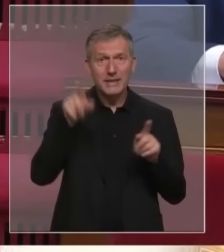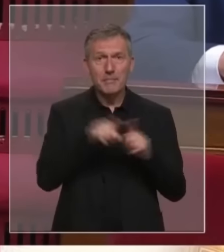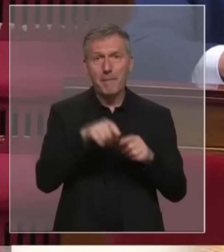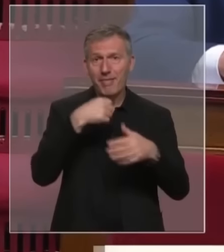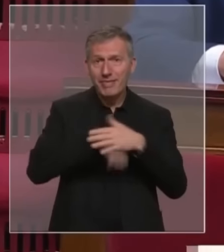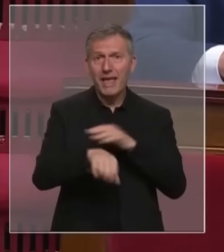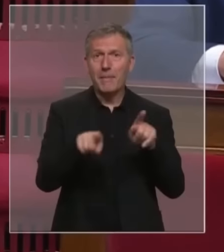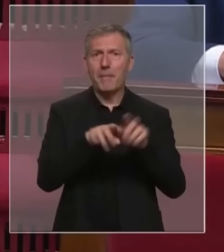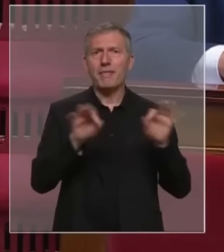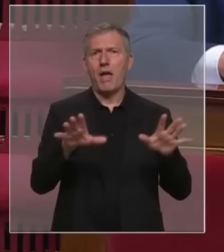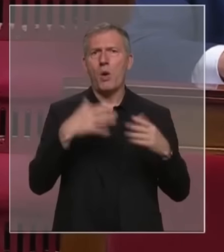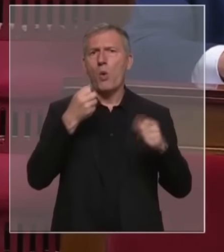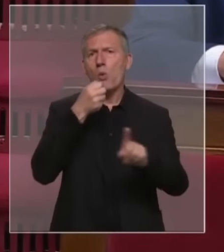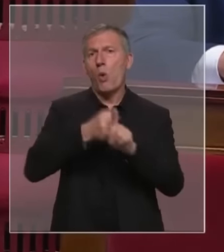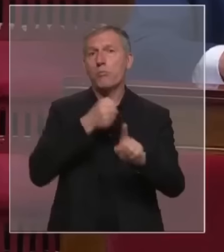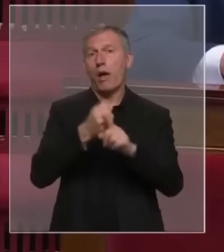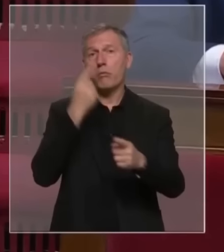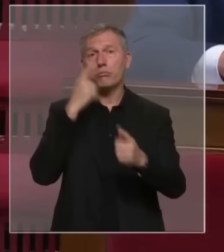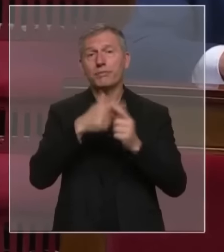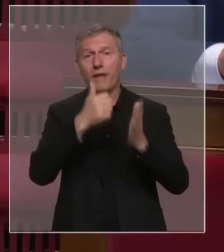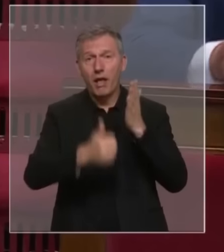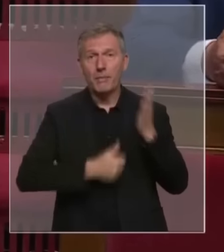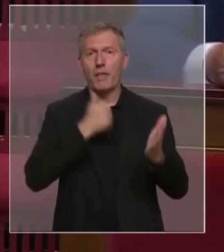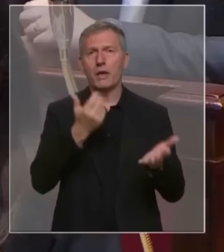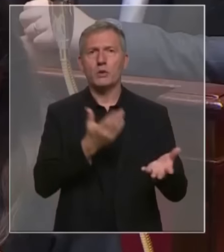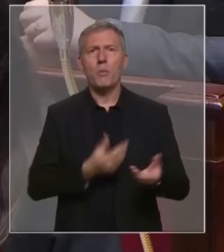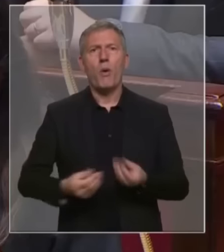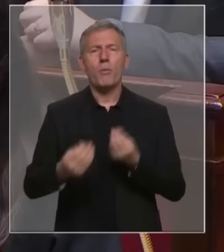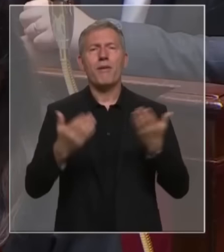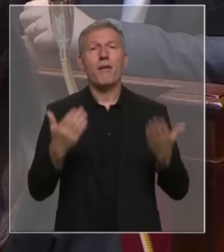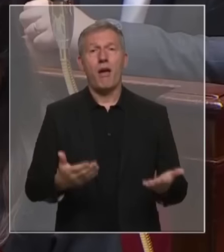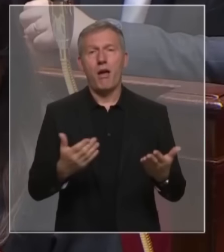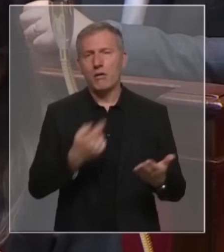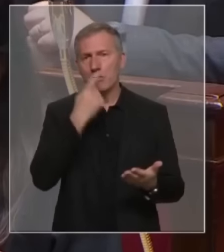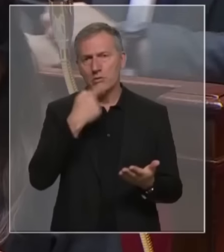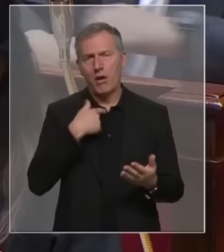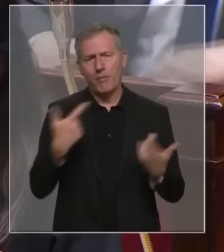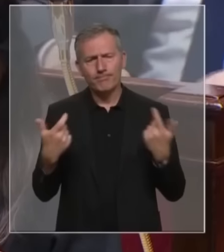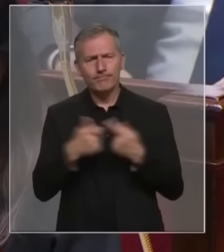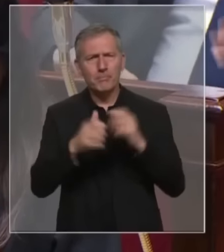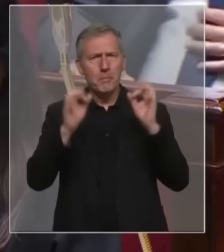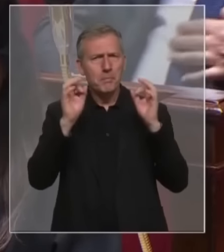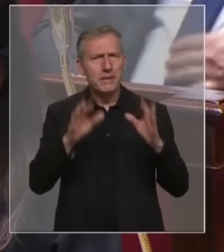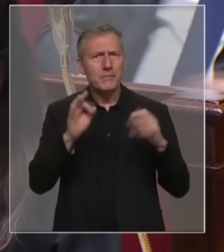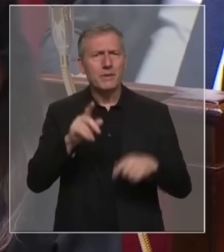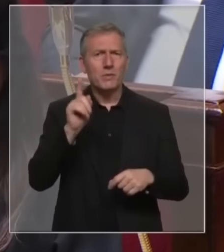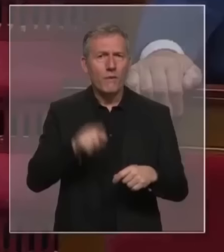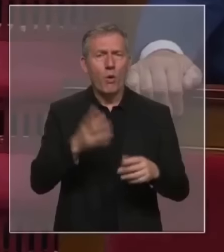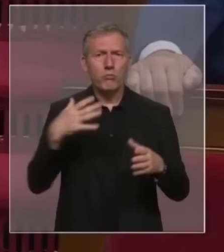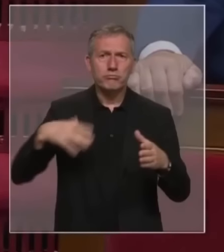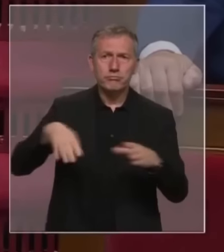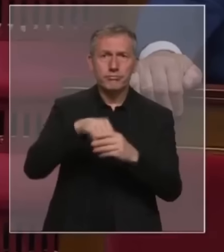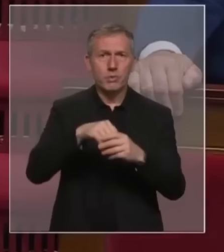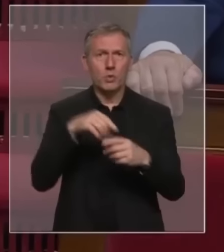le même combat celui de l'indépendance de nos peuples dès lors il me paraissait adéquat et approprié d'intégrer des leaders